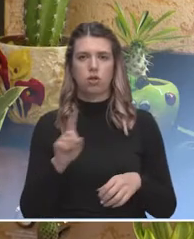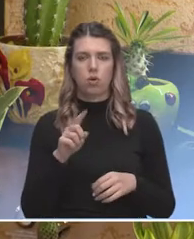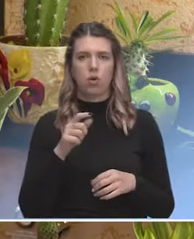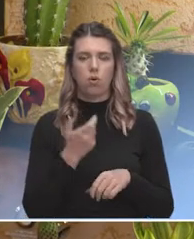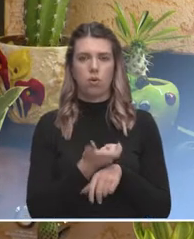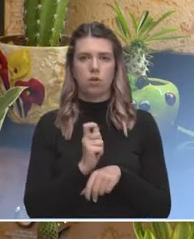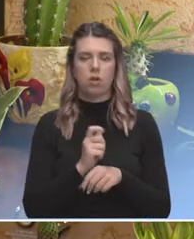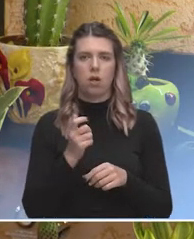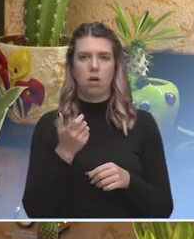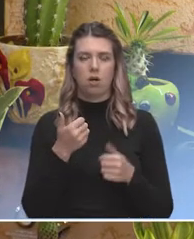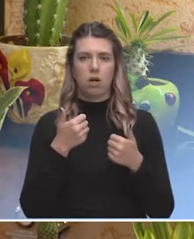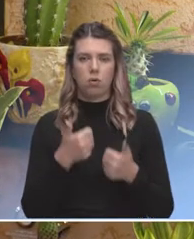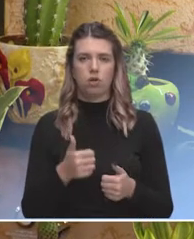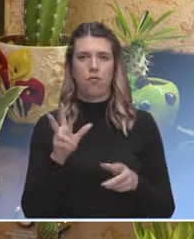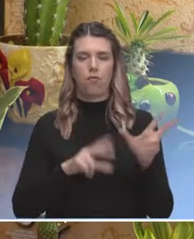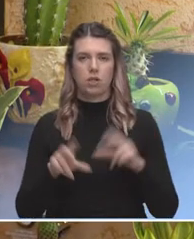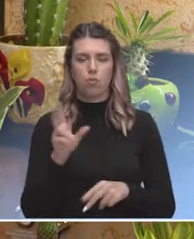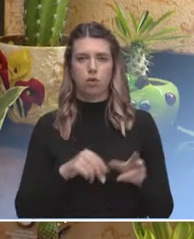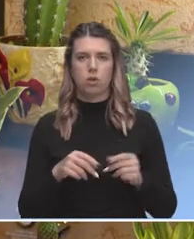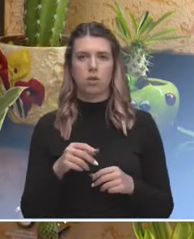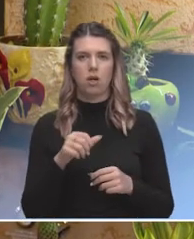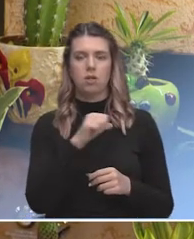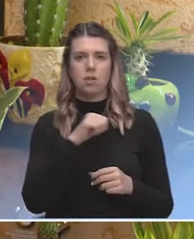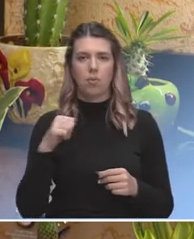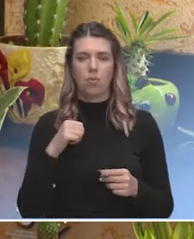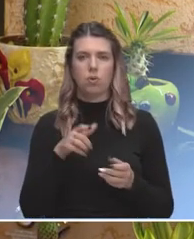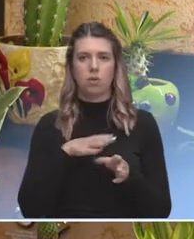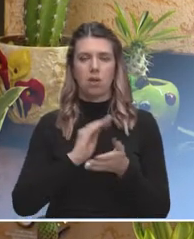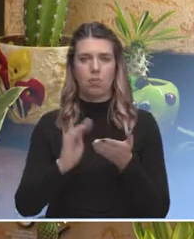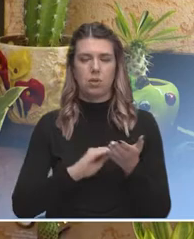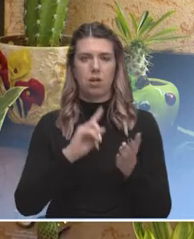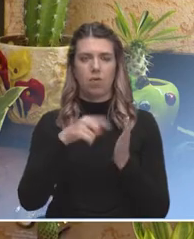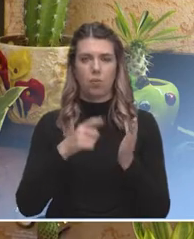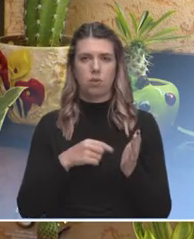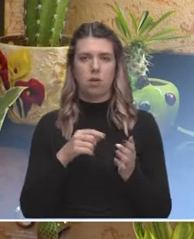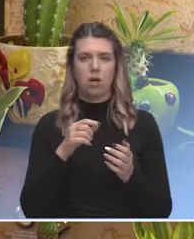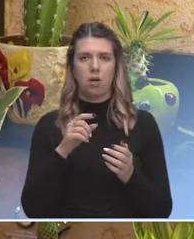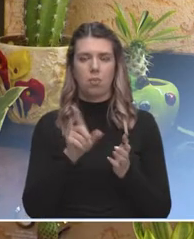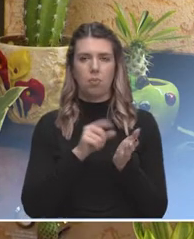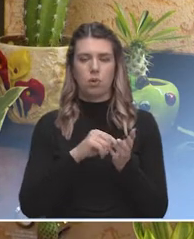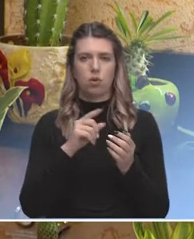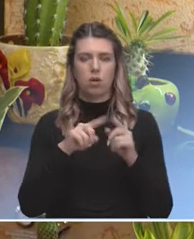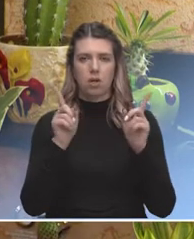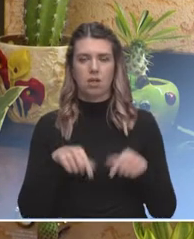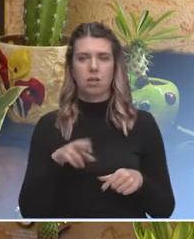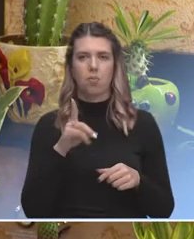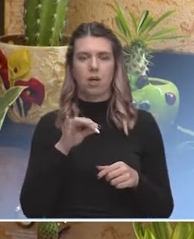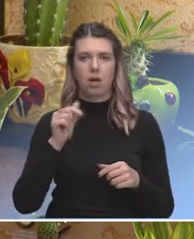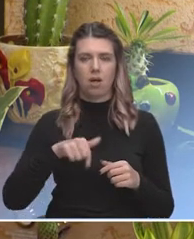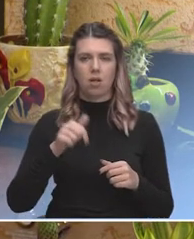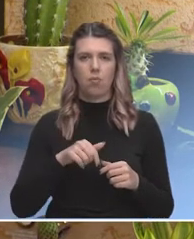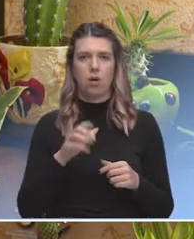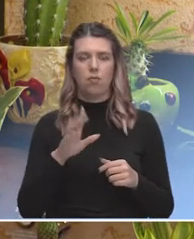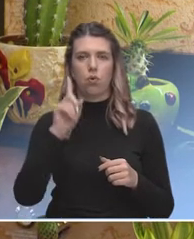считаю, что это уникальная возможность самому заполнить вопросы переписного листа, при